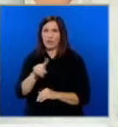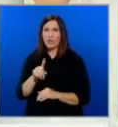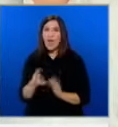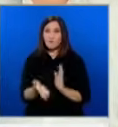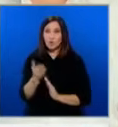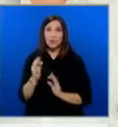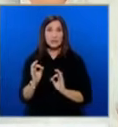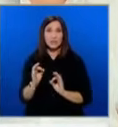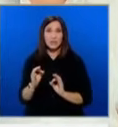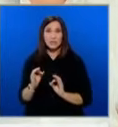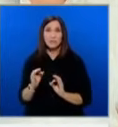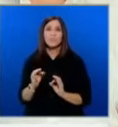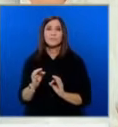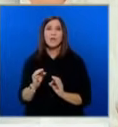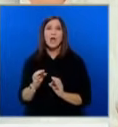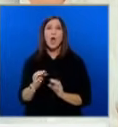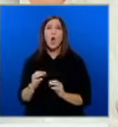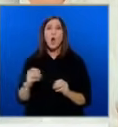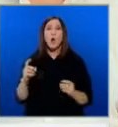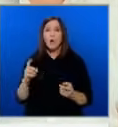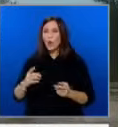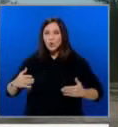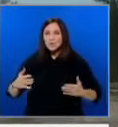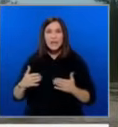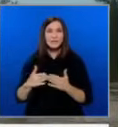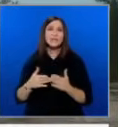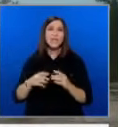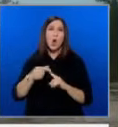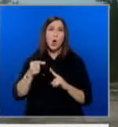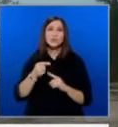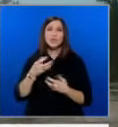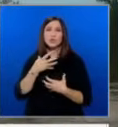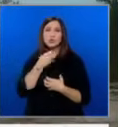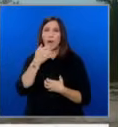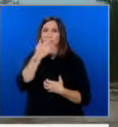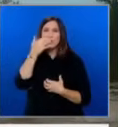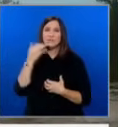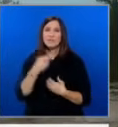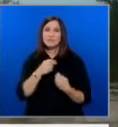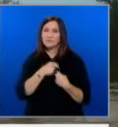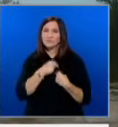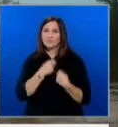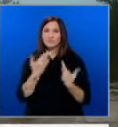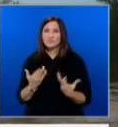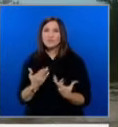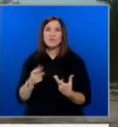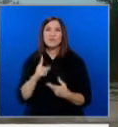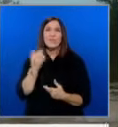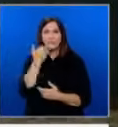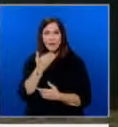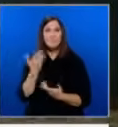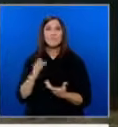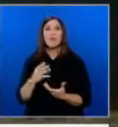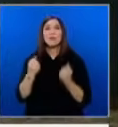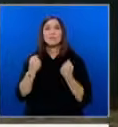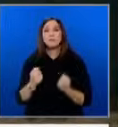концентрацията, острата задушлива миризма създава дискомфорт. По-късно през деня вятър обърна посоката си и дима се разнесе.